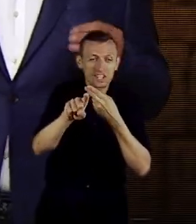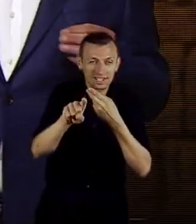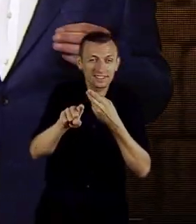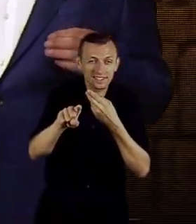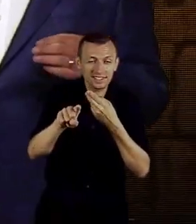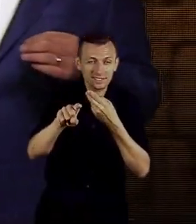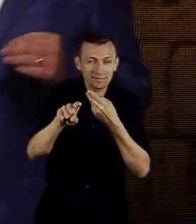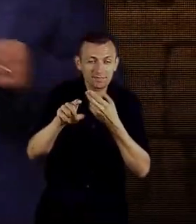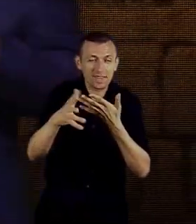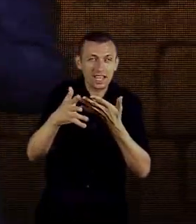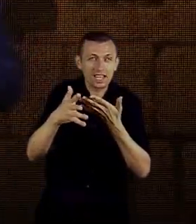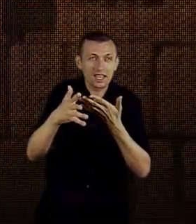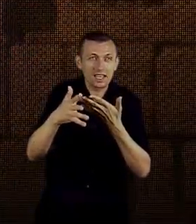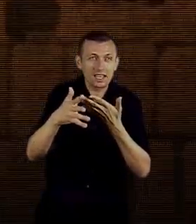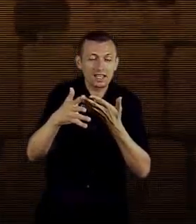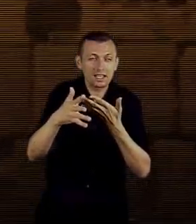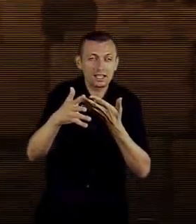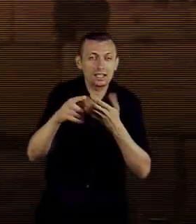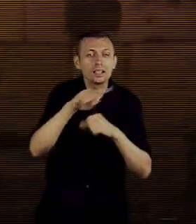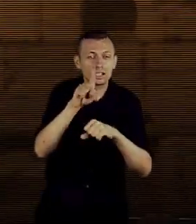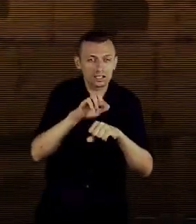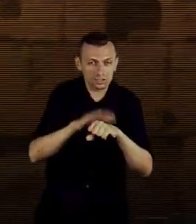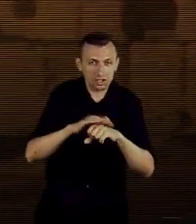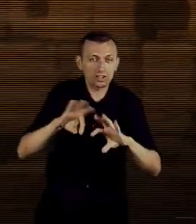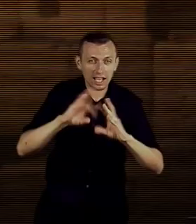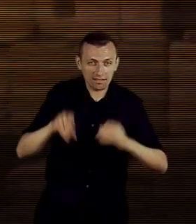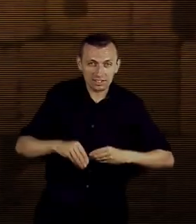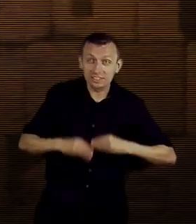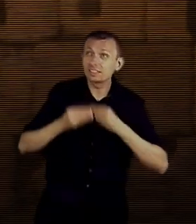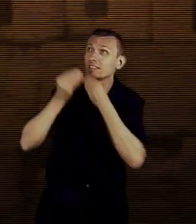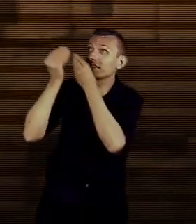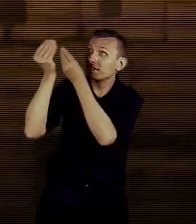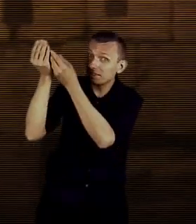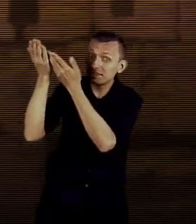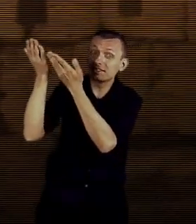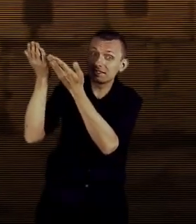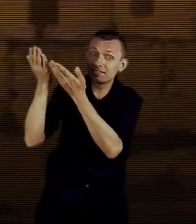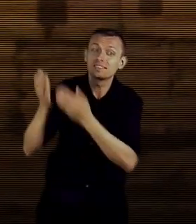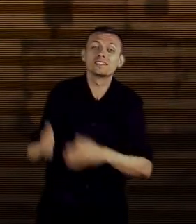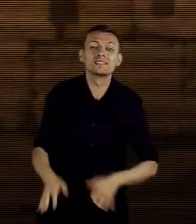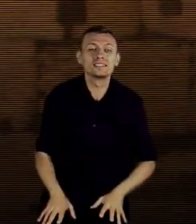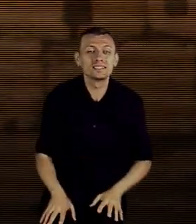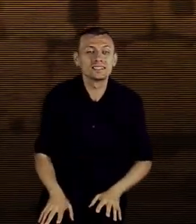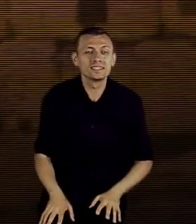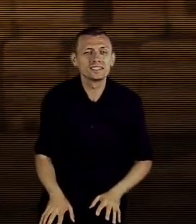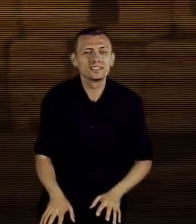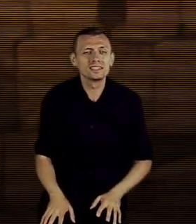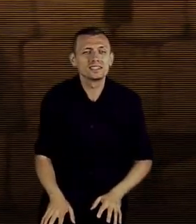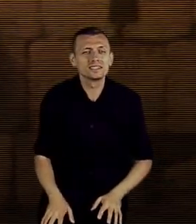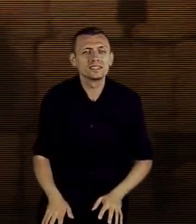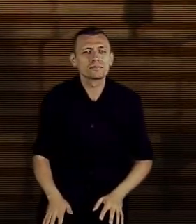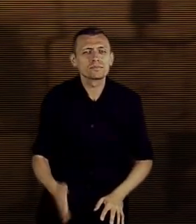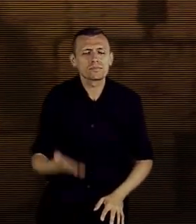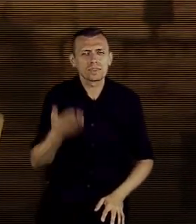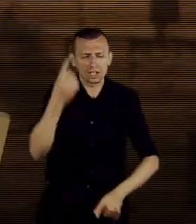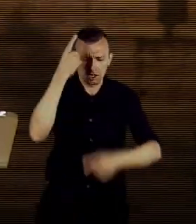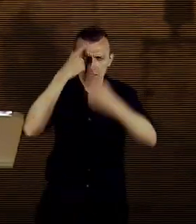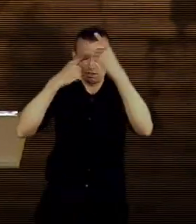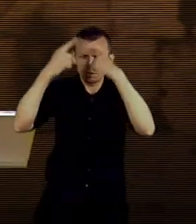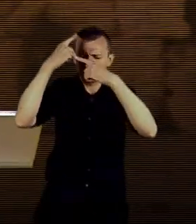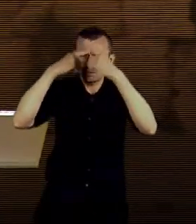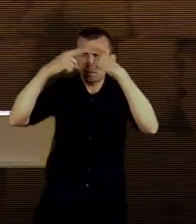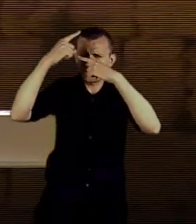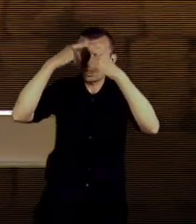Prowadzi nas do takiego pytania, czy stając dzisiaj przed Bogiem, jesteśmy gotowi powiedzieć,